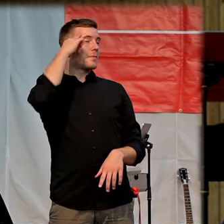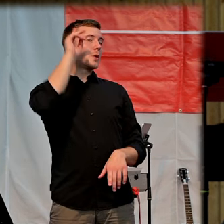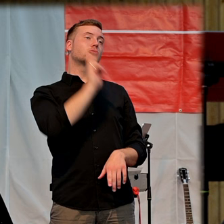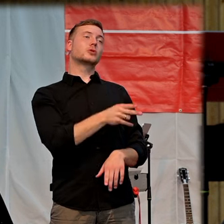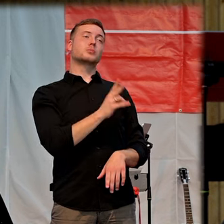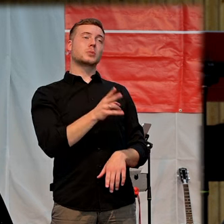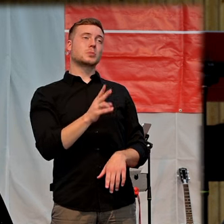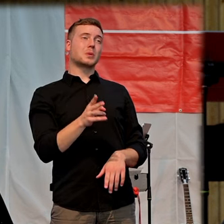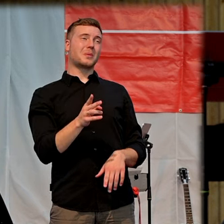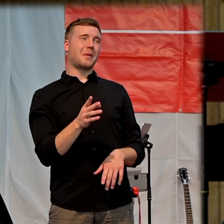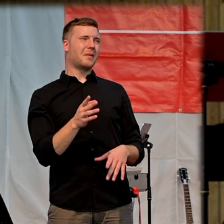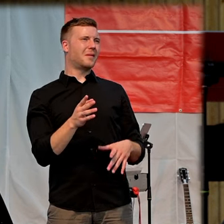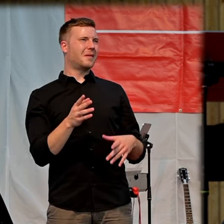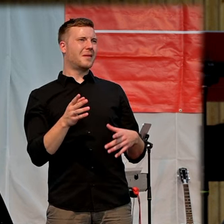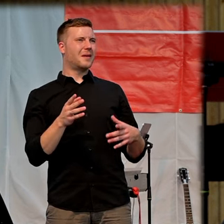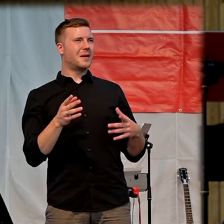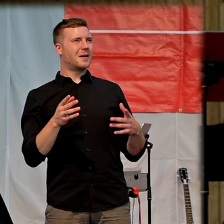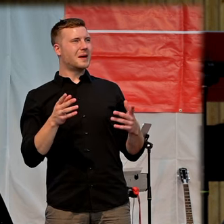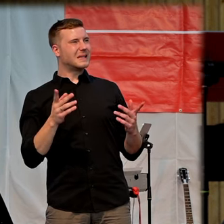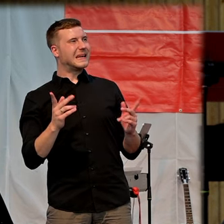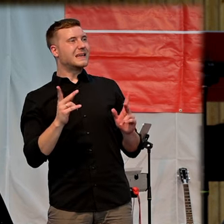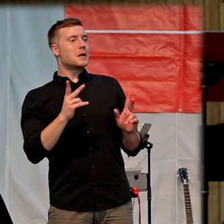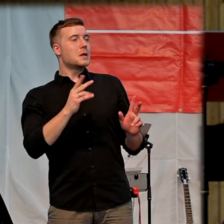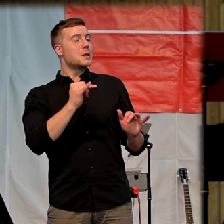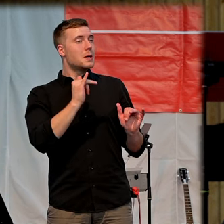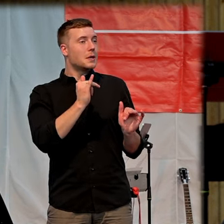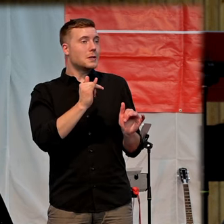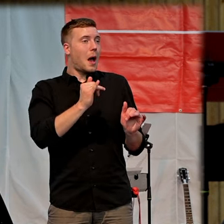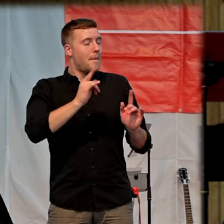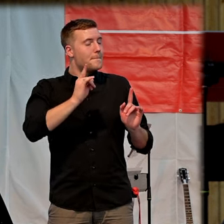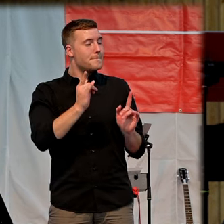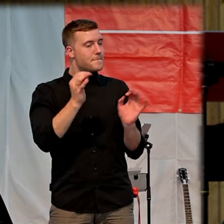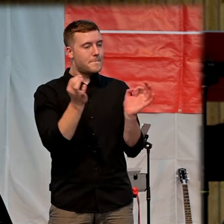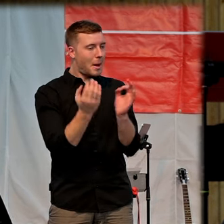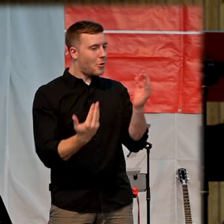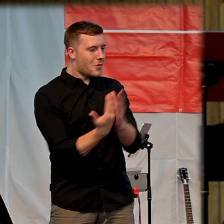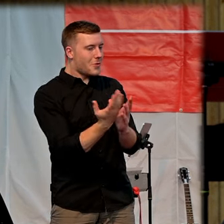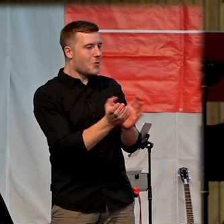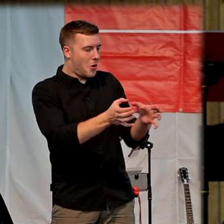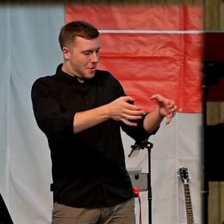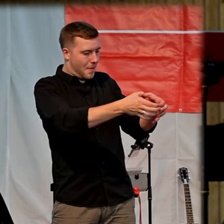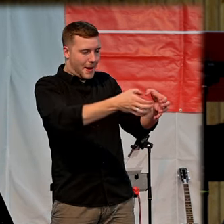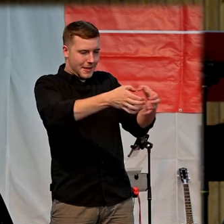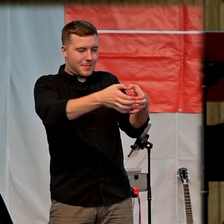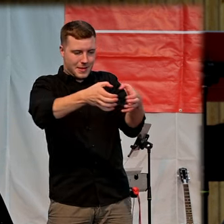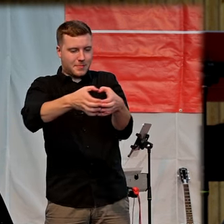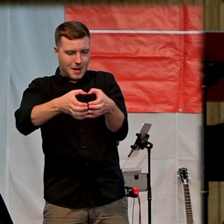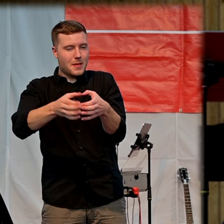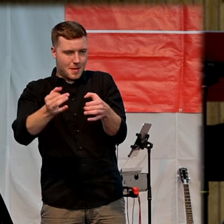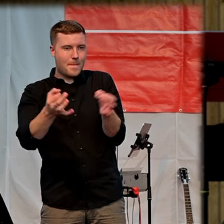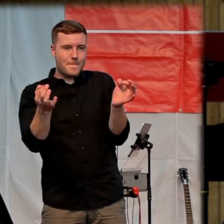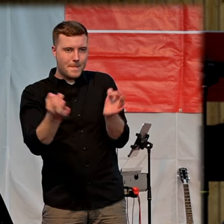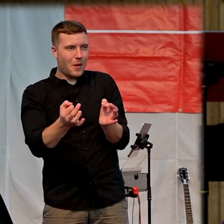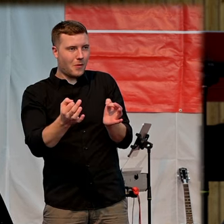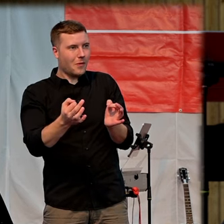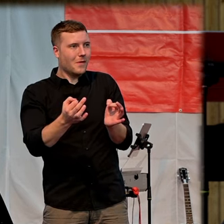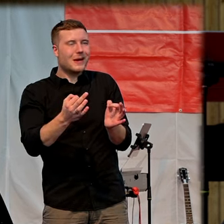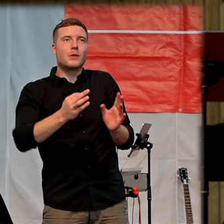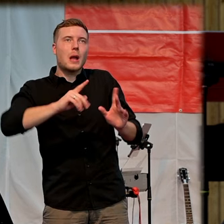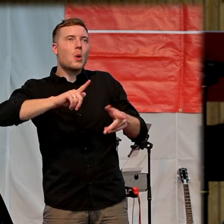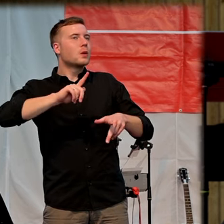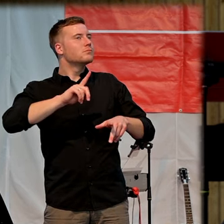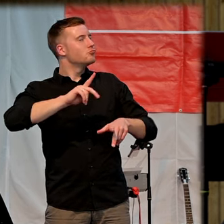uns vervielfältigen, das wäre schon gut. Ja. An der Unterschiedlichkeit von uns hat Gott kein